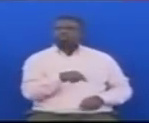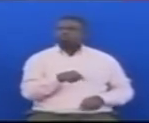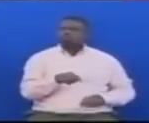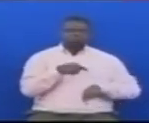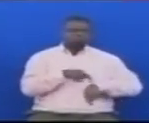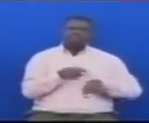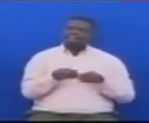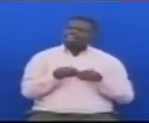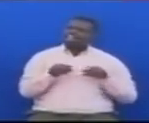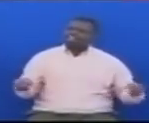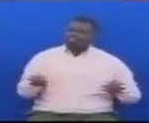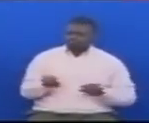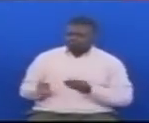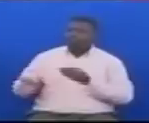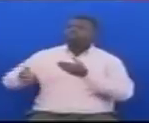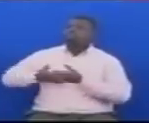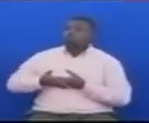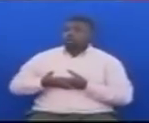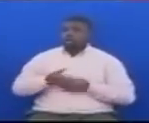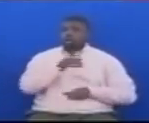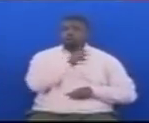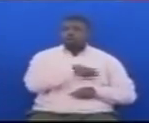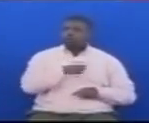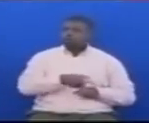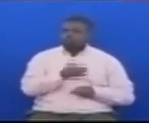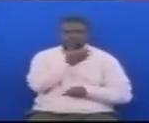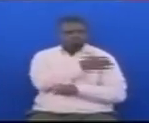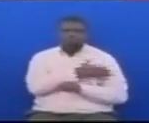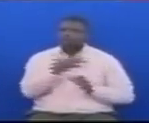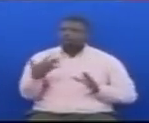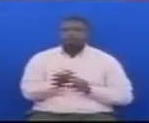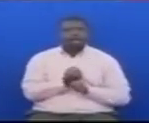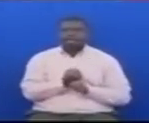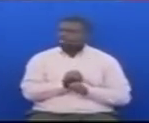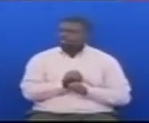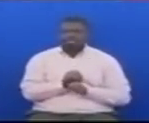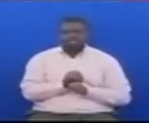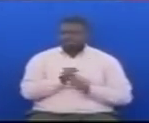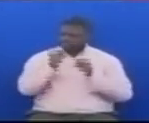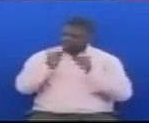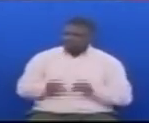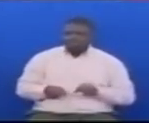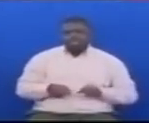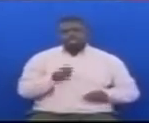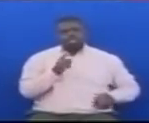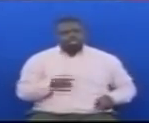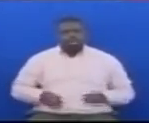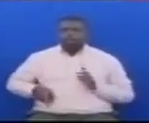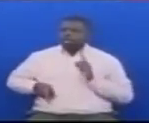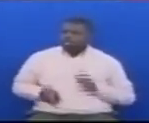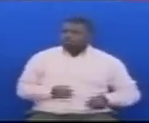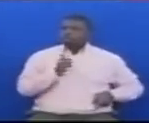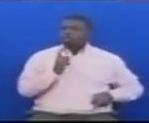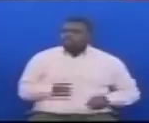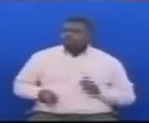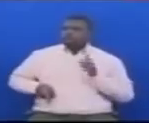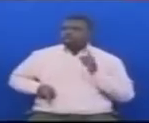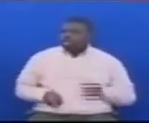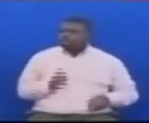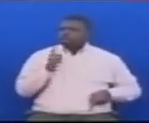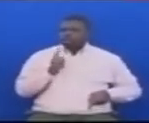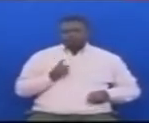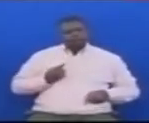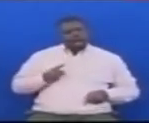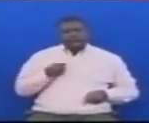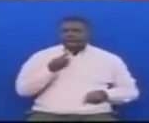muda mrefu sasa kimefungwa na wananchi hawapati huduma pale, hivyo wanalazimika kutembea umbali mrefu kwenda na Chingwea mjini kufuata huduma